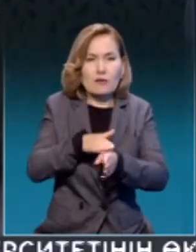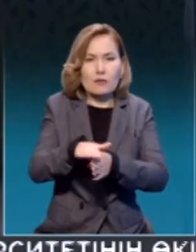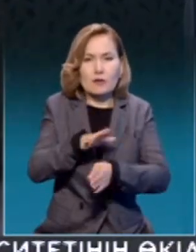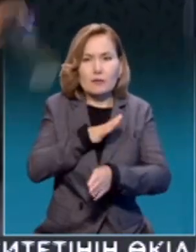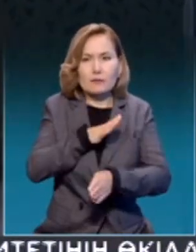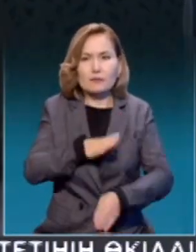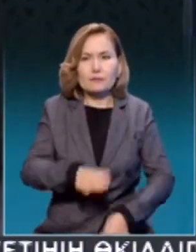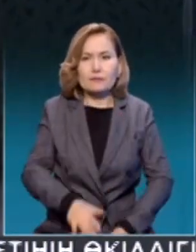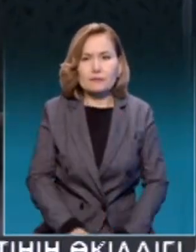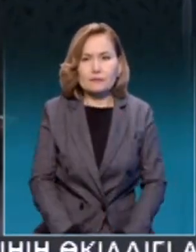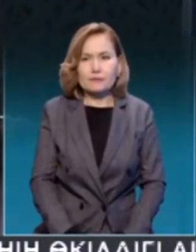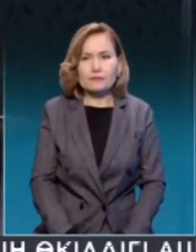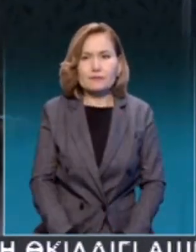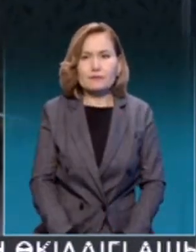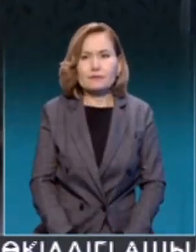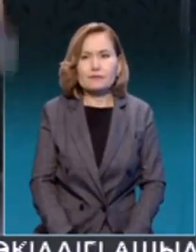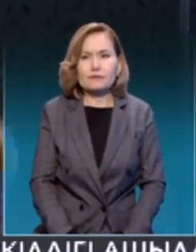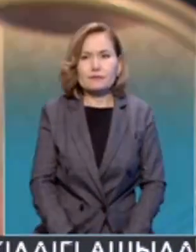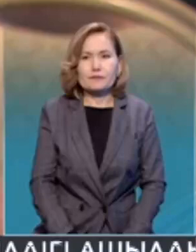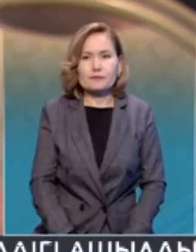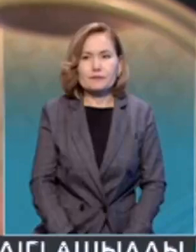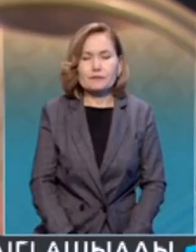жасады.